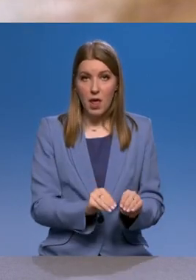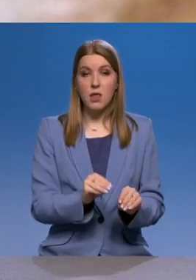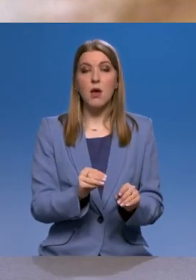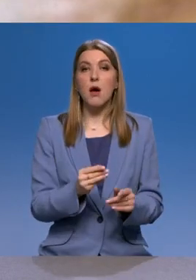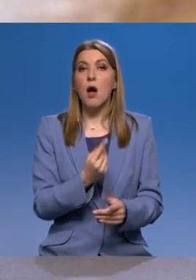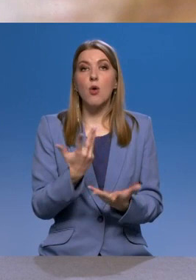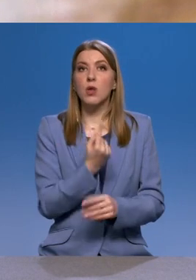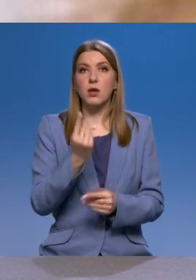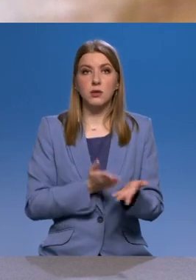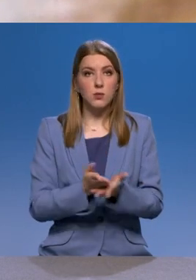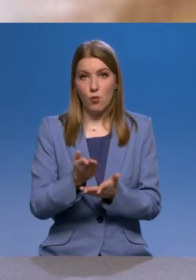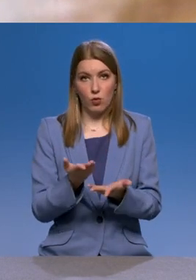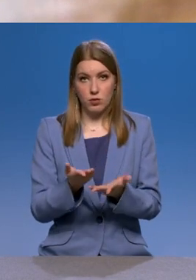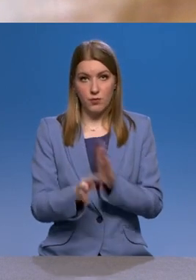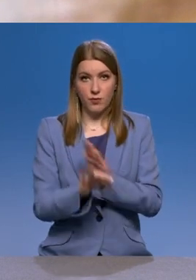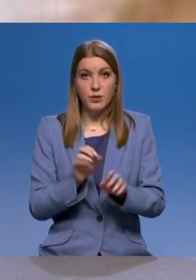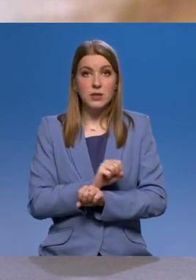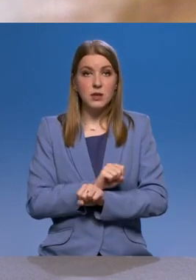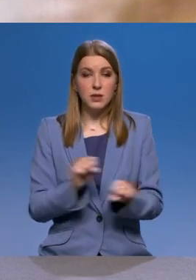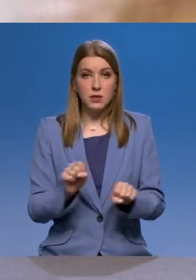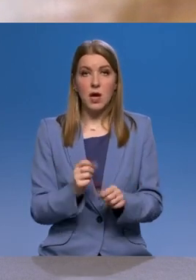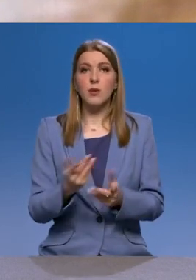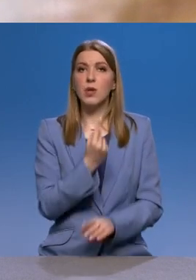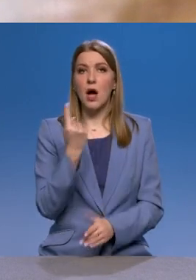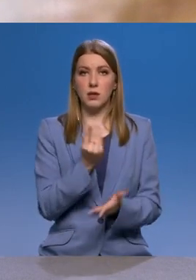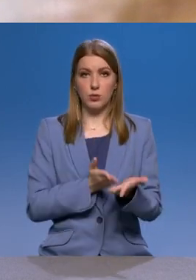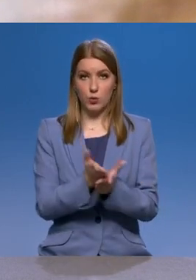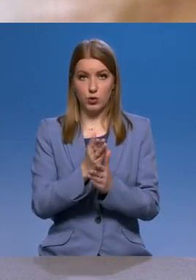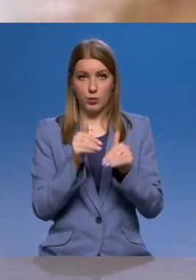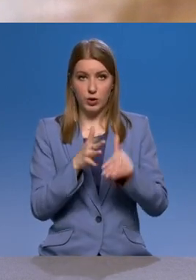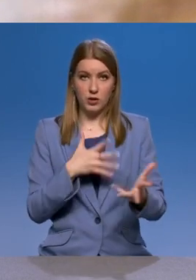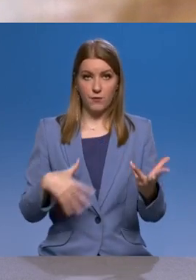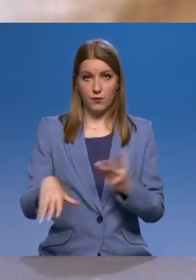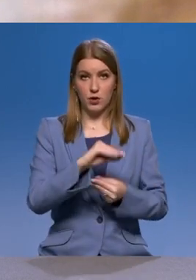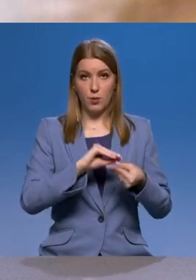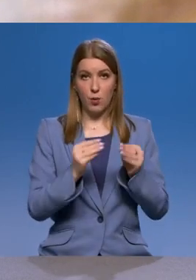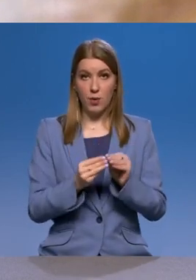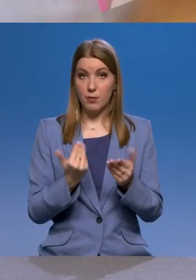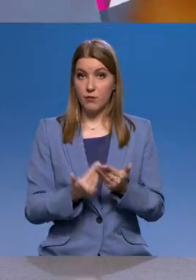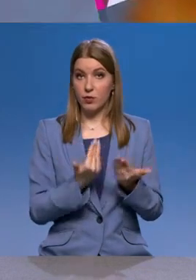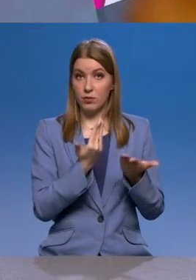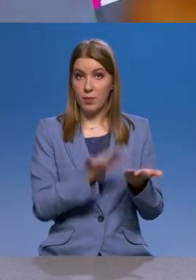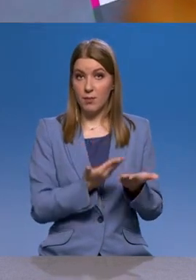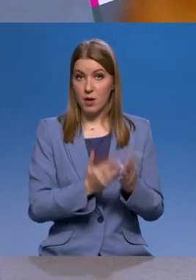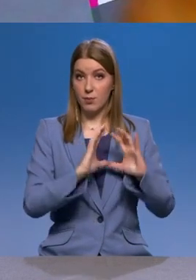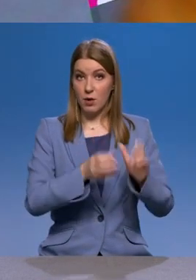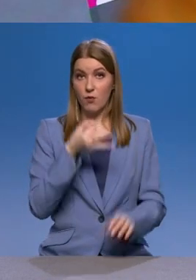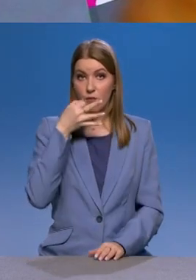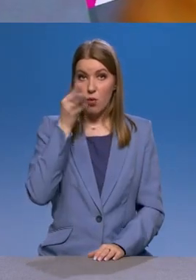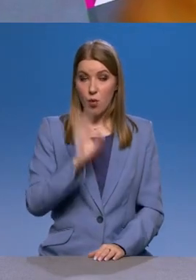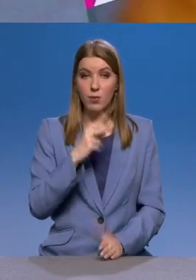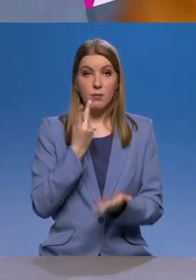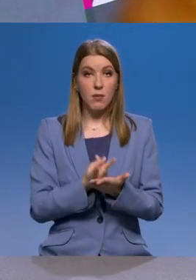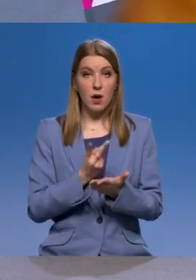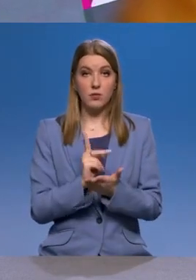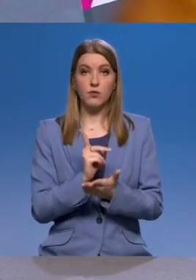невозможно делать что-то одно, как каким-то одним способом решить эту проблему. Мировой опыт показывает, что все более-менее